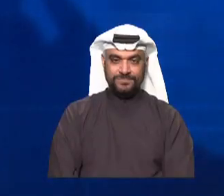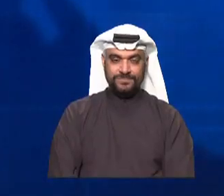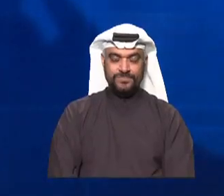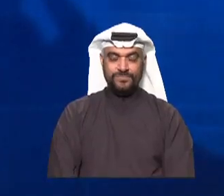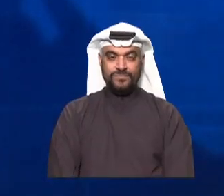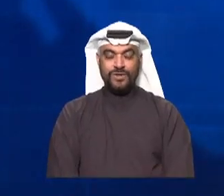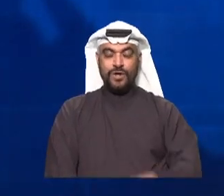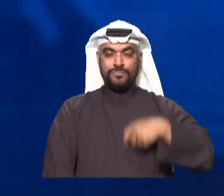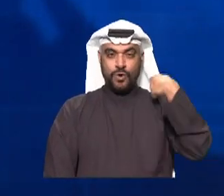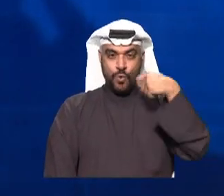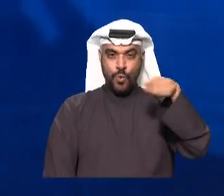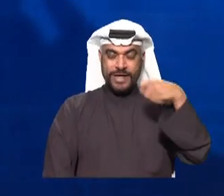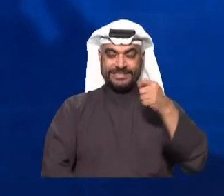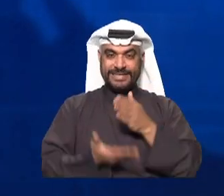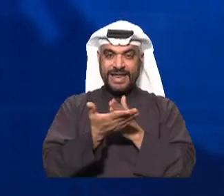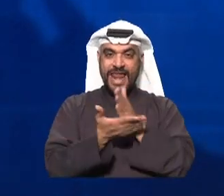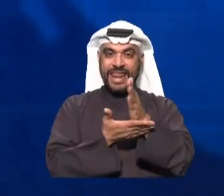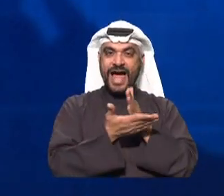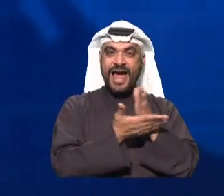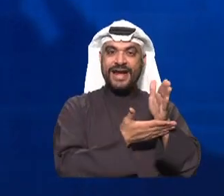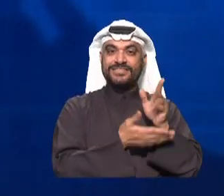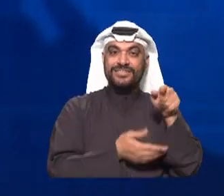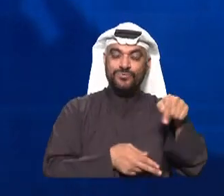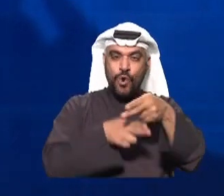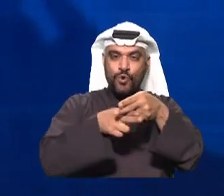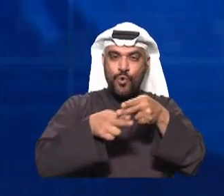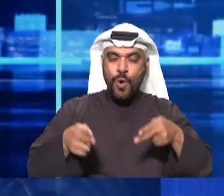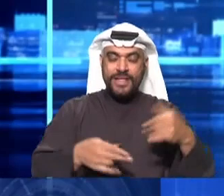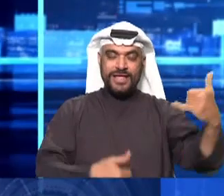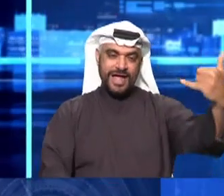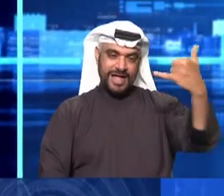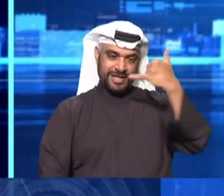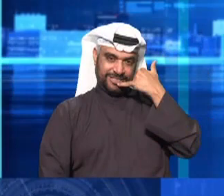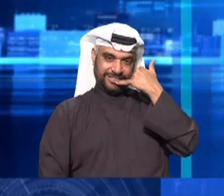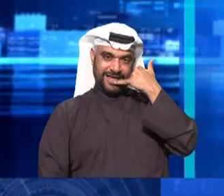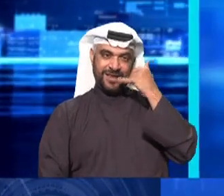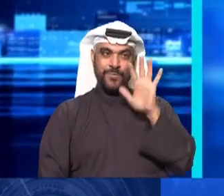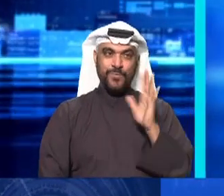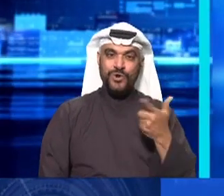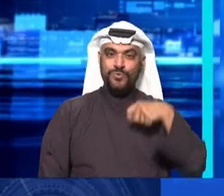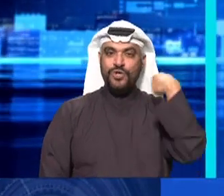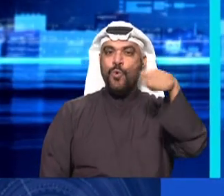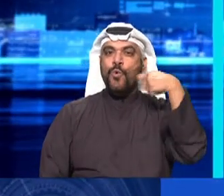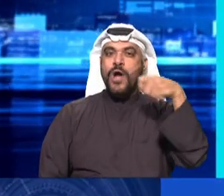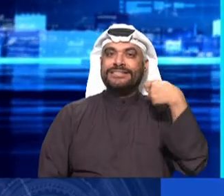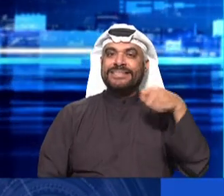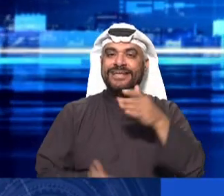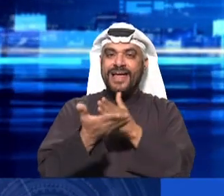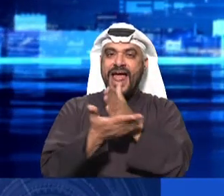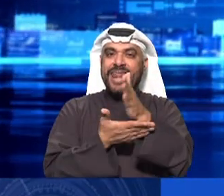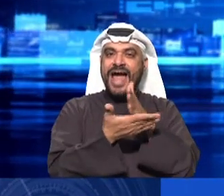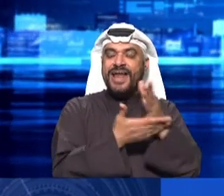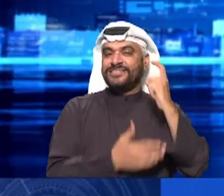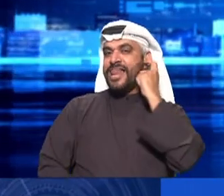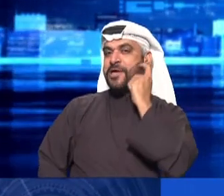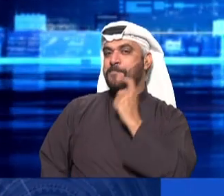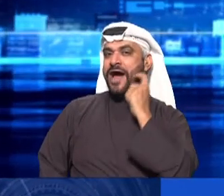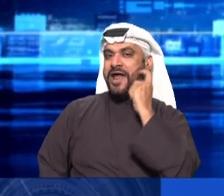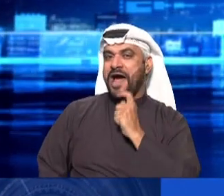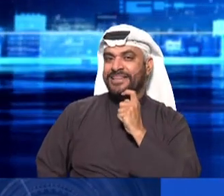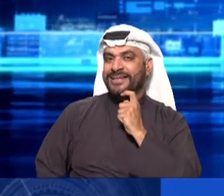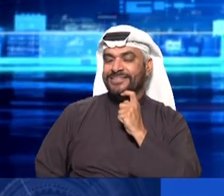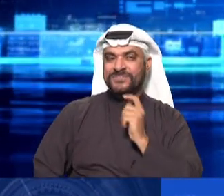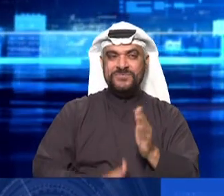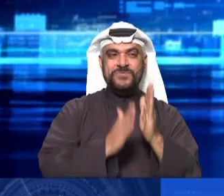تلقى وزير الخارجية الشيخ الدكتور أحمد ناصر محمد الصباح اتصالا هاتفيا من وزير الخارجية والتعاون الدولي في دولة الإمارات